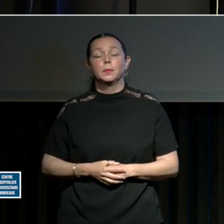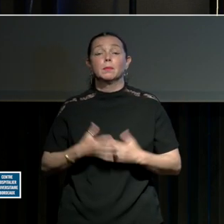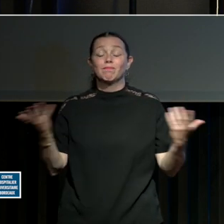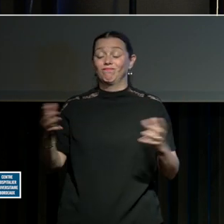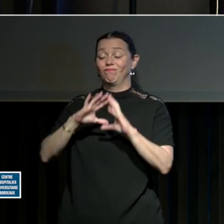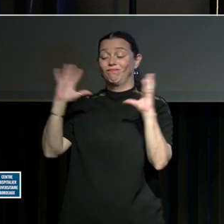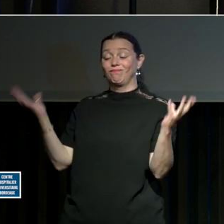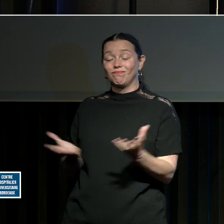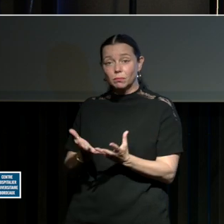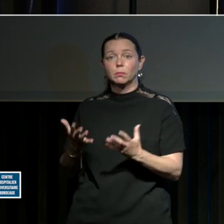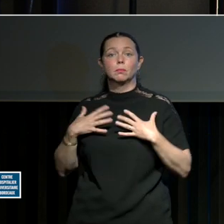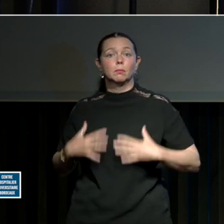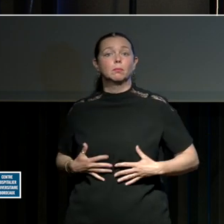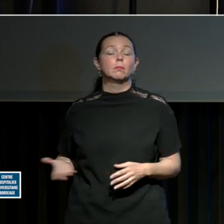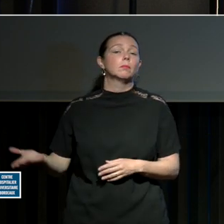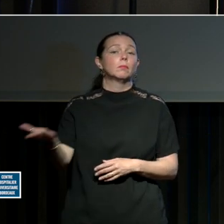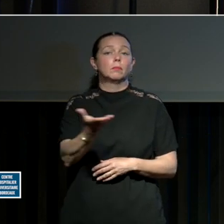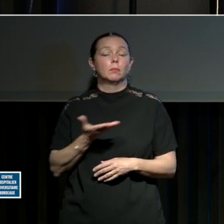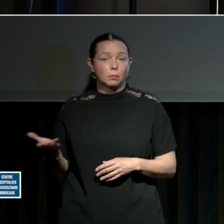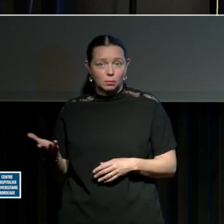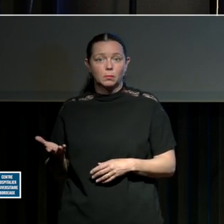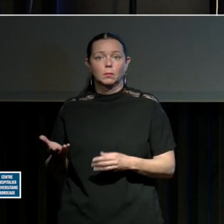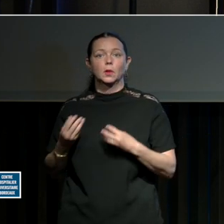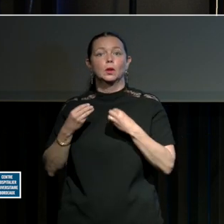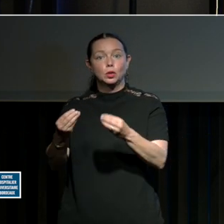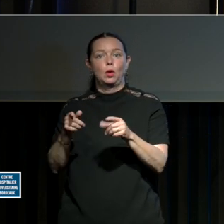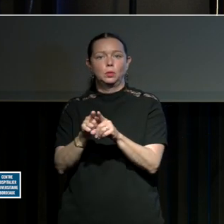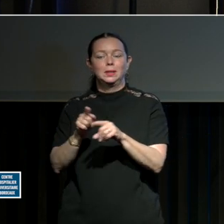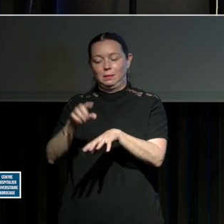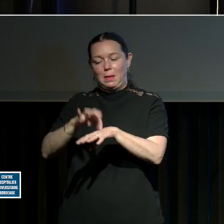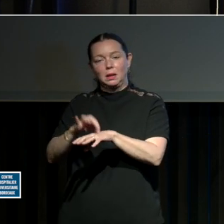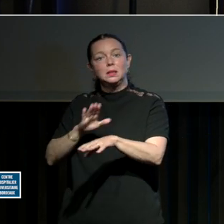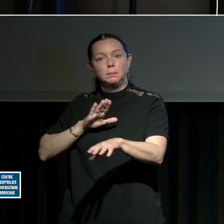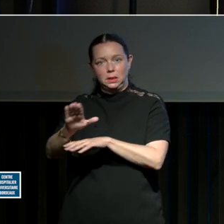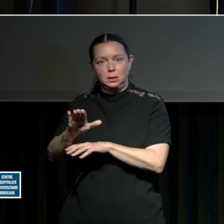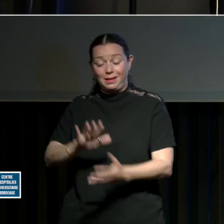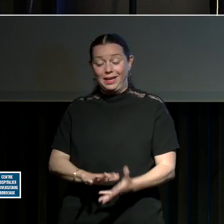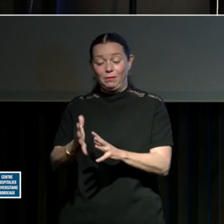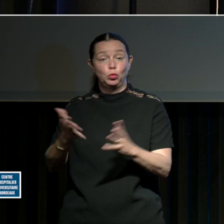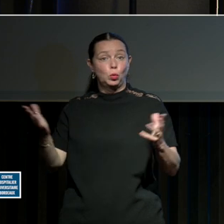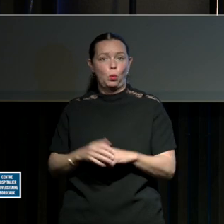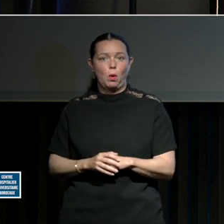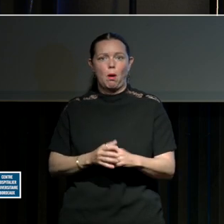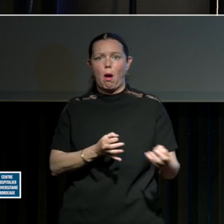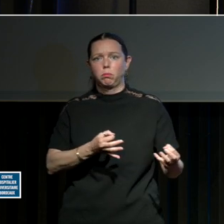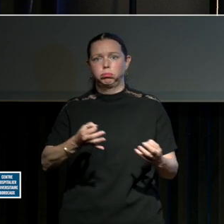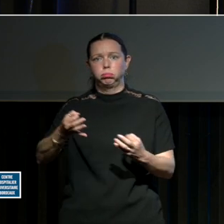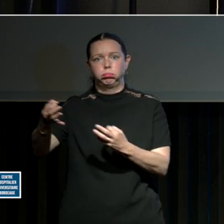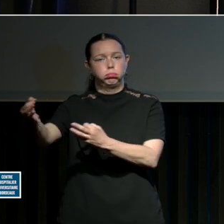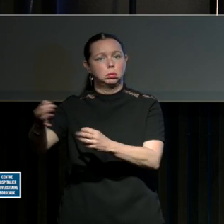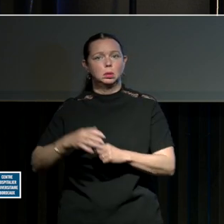expliquer également une évolution chronique de la maladie qui va être émaillée par des